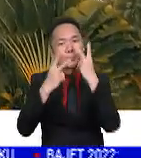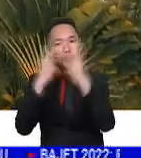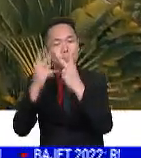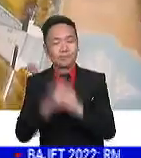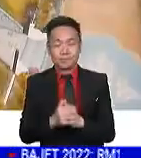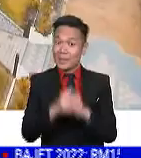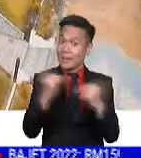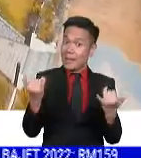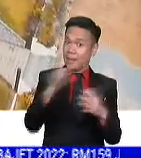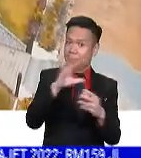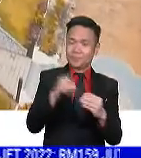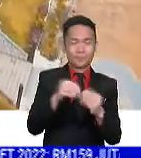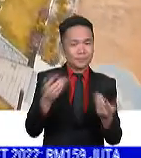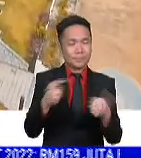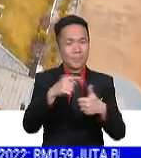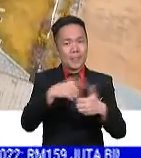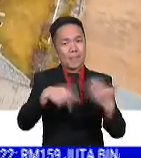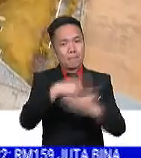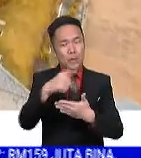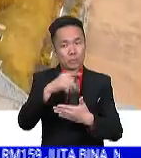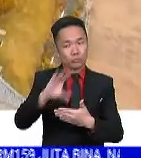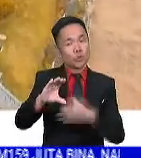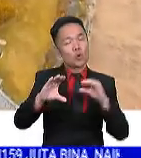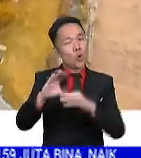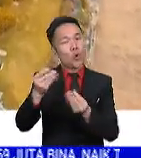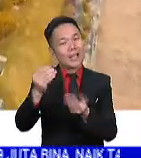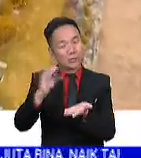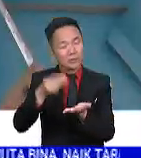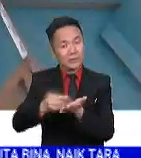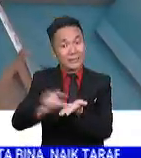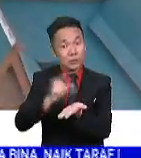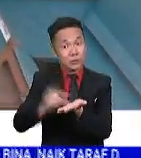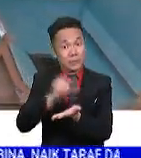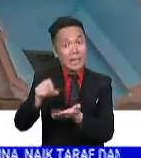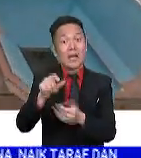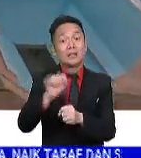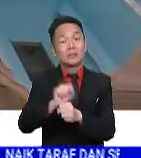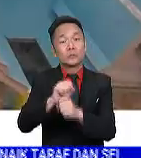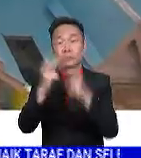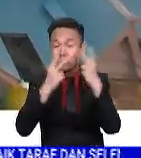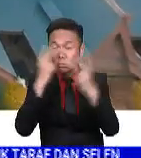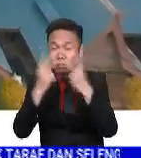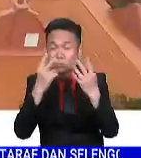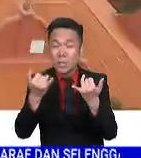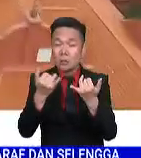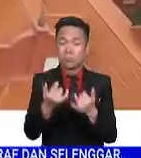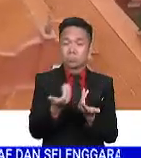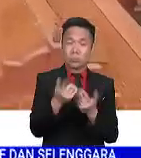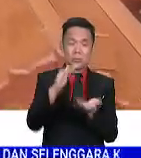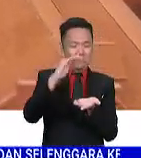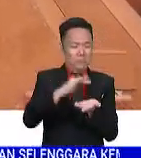Inisiatif tersebut meliputi pelaksanaan program subsidi upah khusus kepada pengusaha pelancongan yang mengalami penurunan